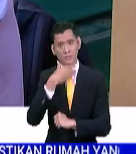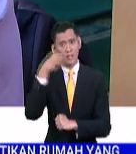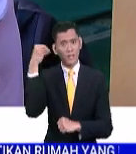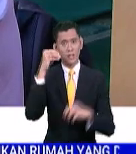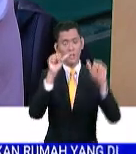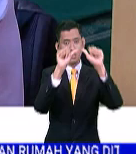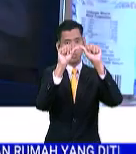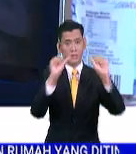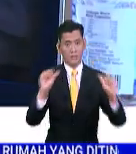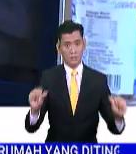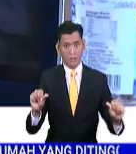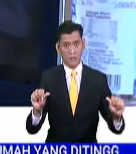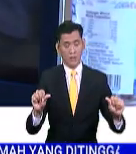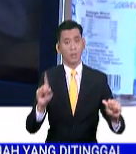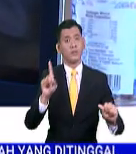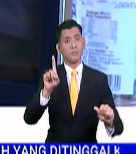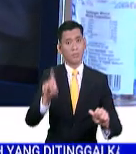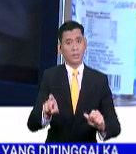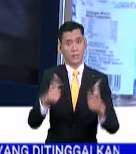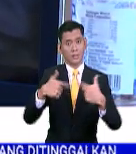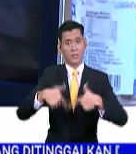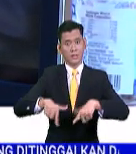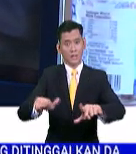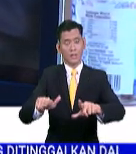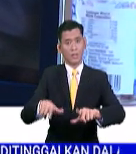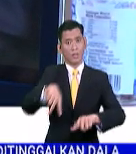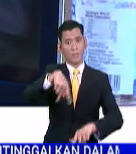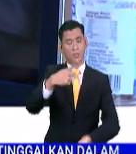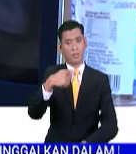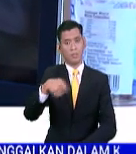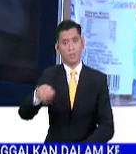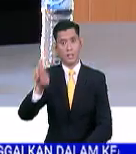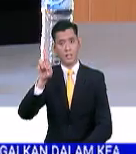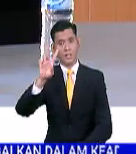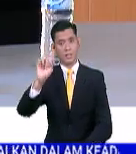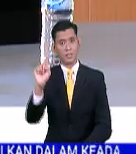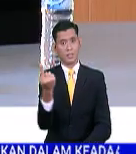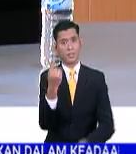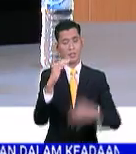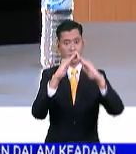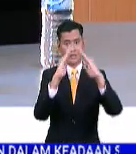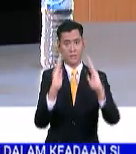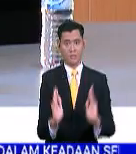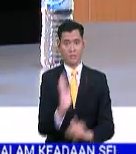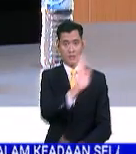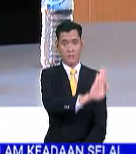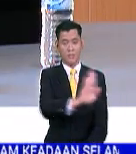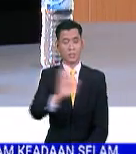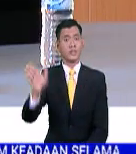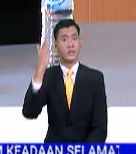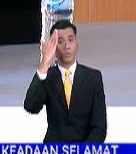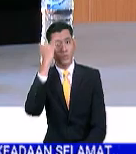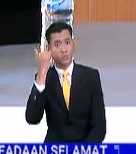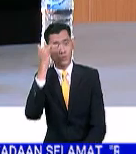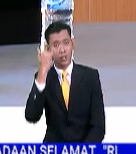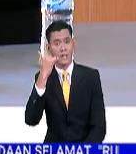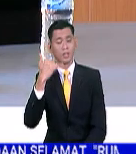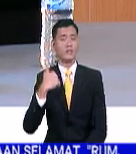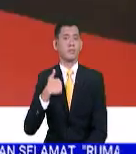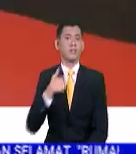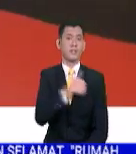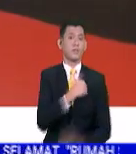asrama. Mereka perlu melaksanakan PDPR di rumah masing-masing. Ini kerana kita ingin